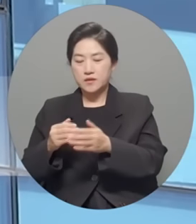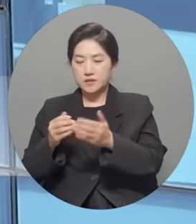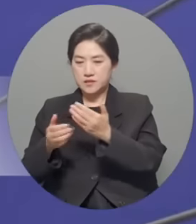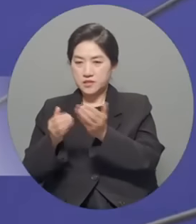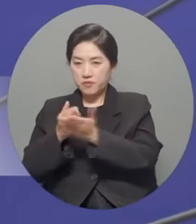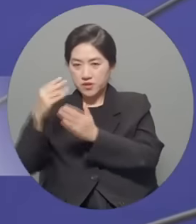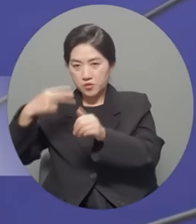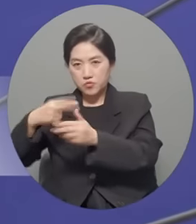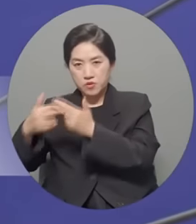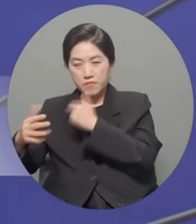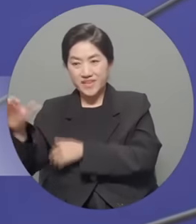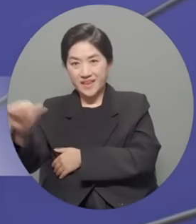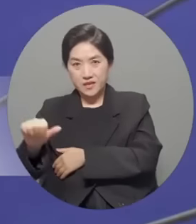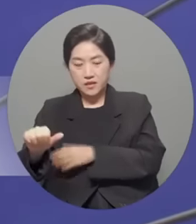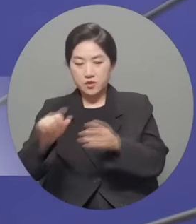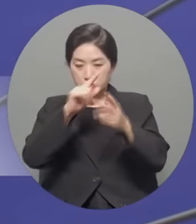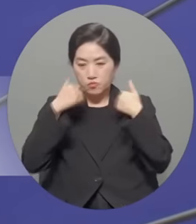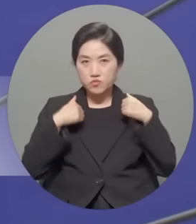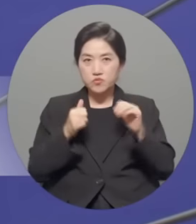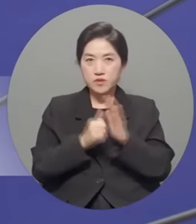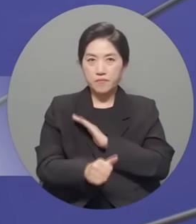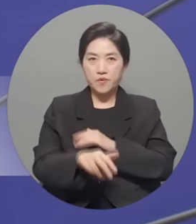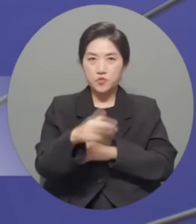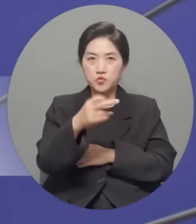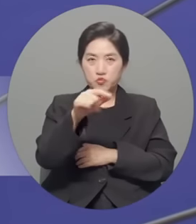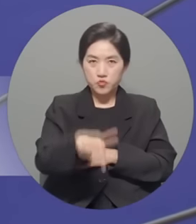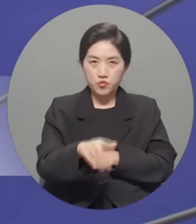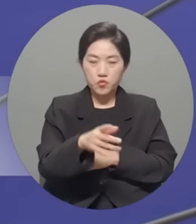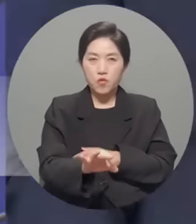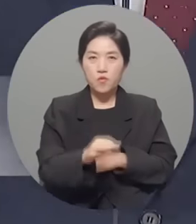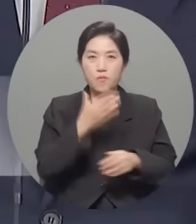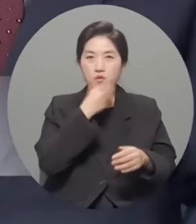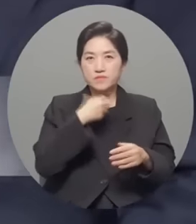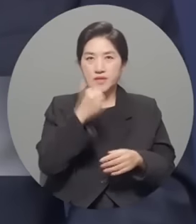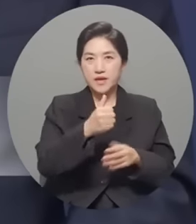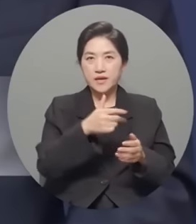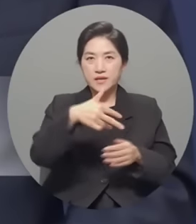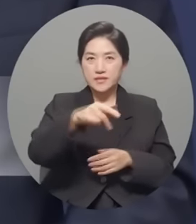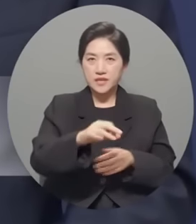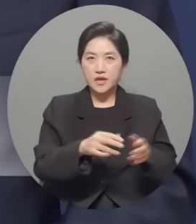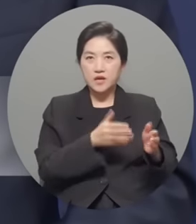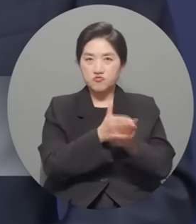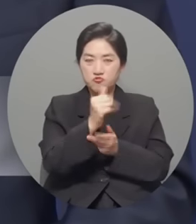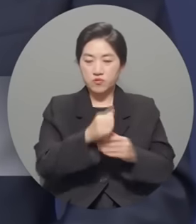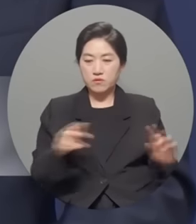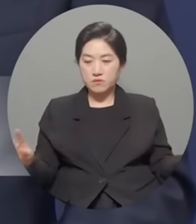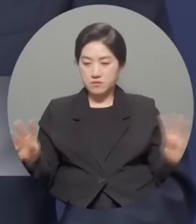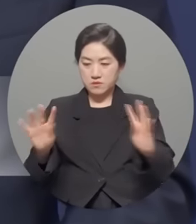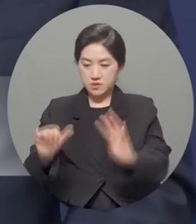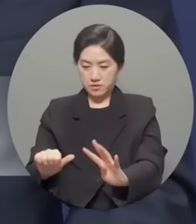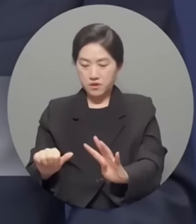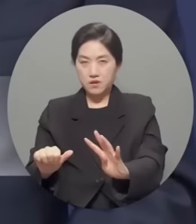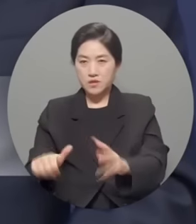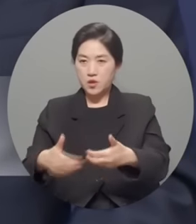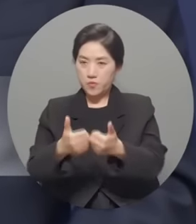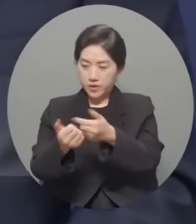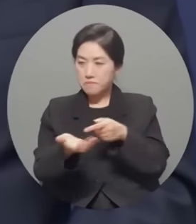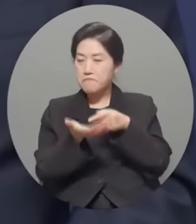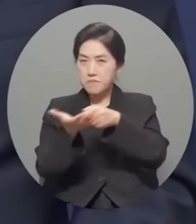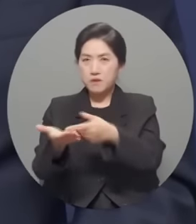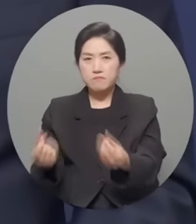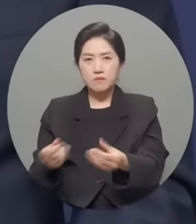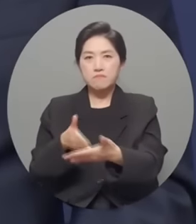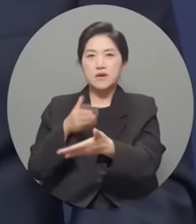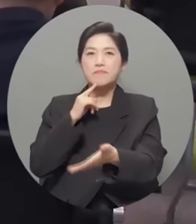단체, 여기에 정부 대표로 조규홍 복지부 장관과 장상윤 수석 등 4명이 참여하는 협의체를 제안했던 사실까지